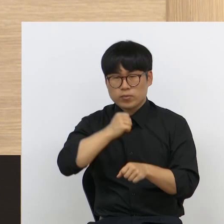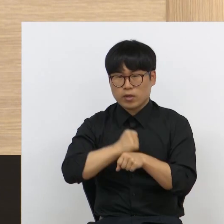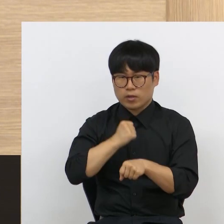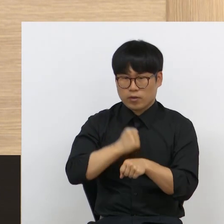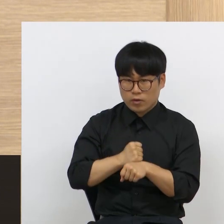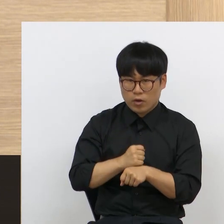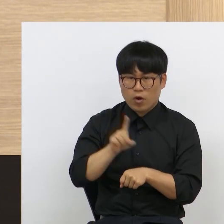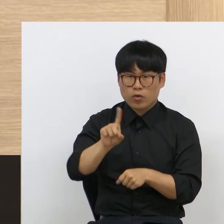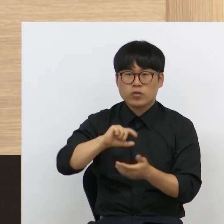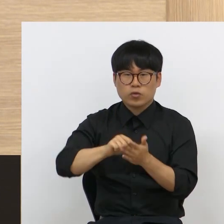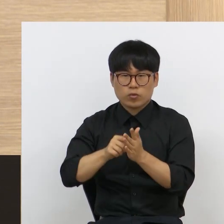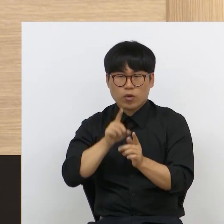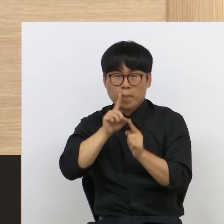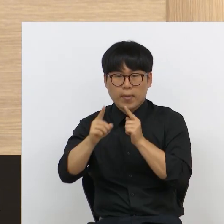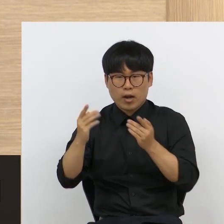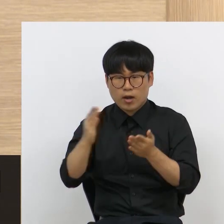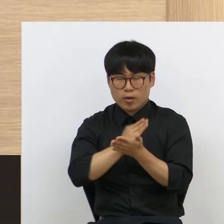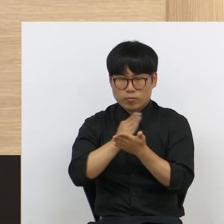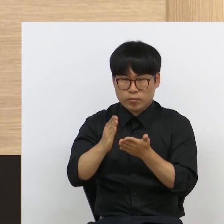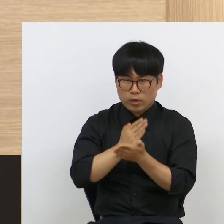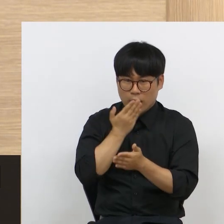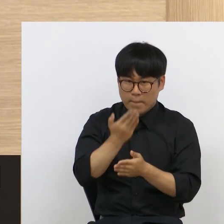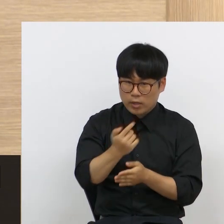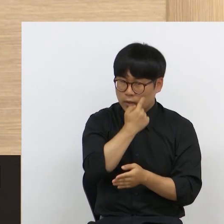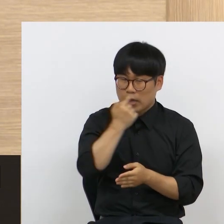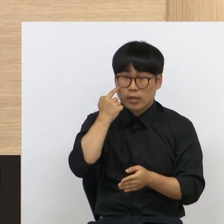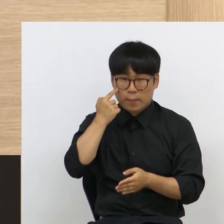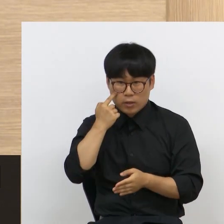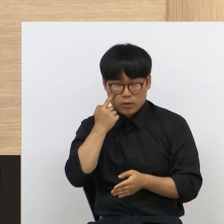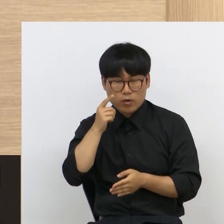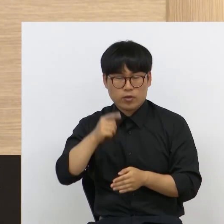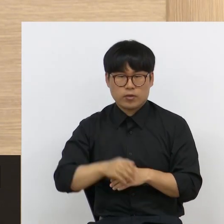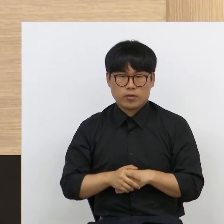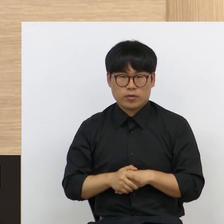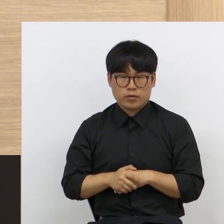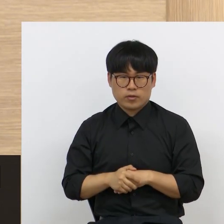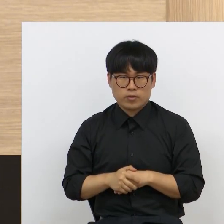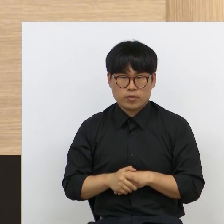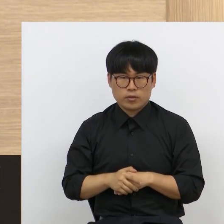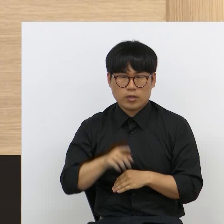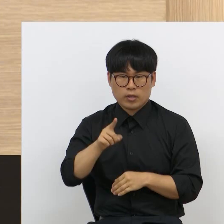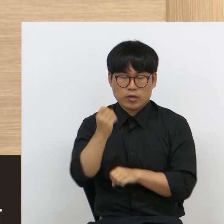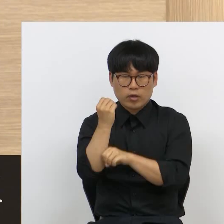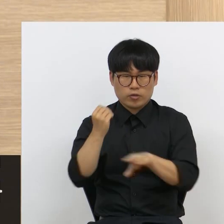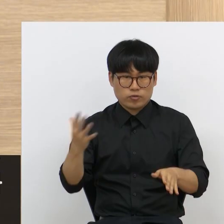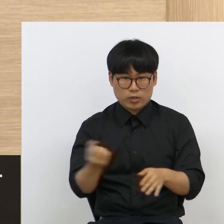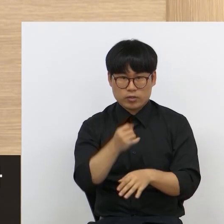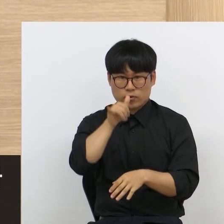명료도가 어느 정도보다 나쁠 때 그때 인공화호를 하는 이런 의학적인 기준을 가지고 있습니다.